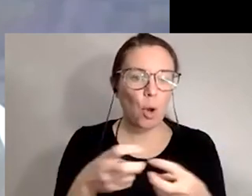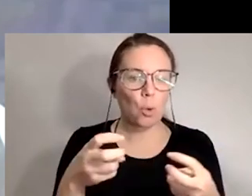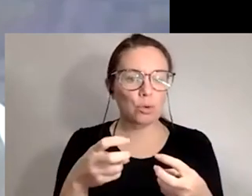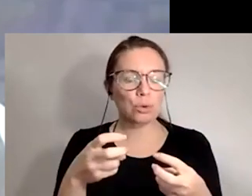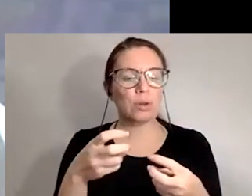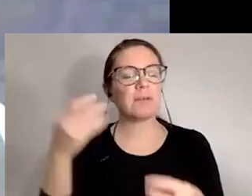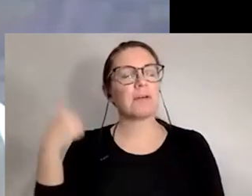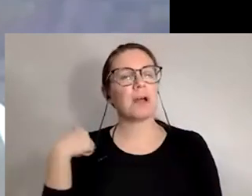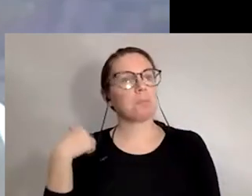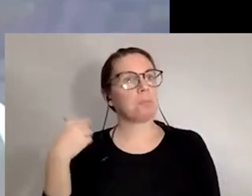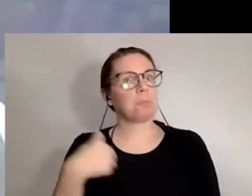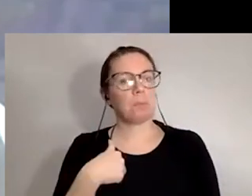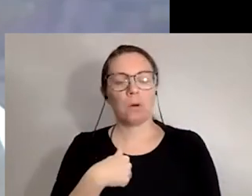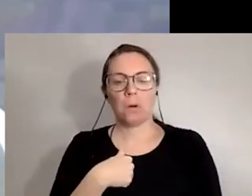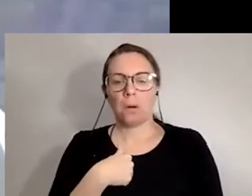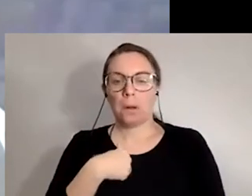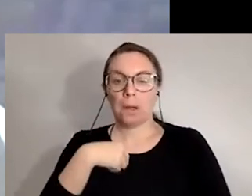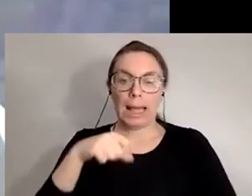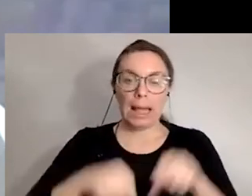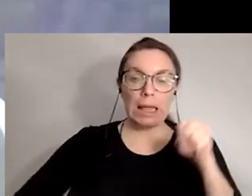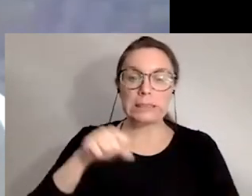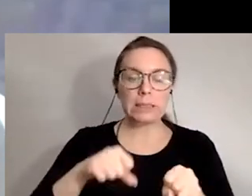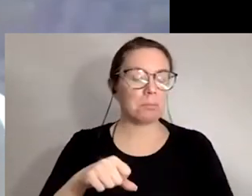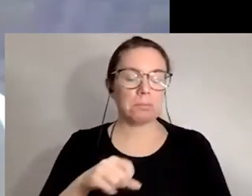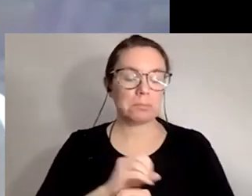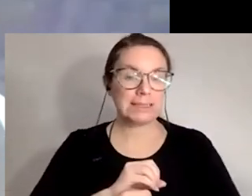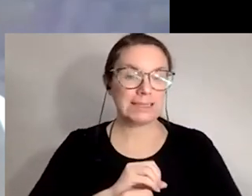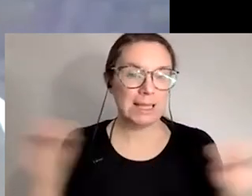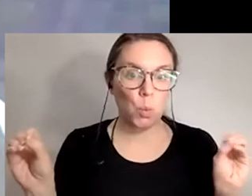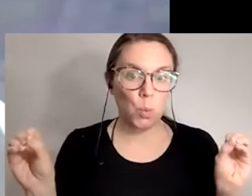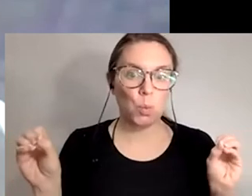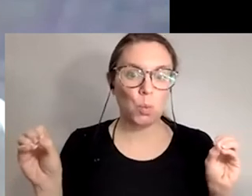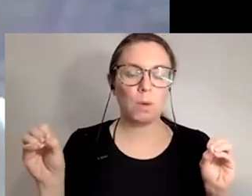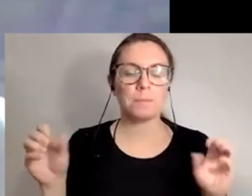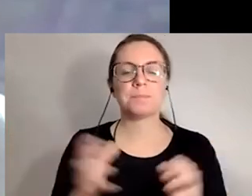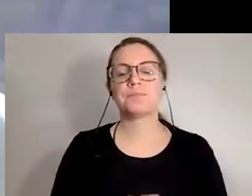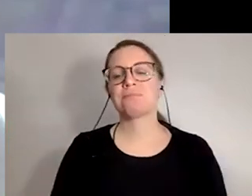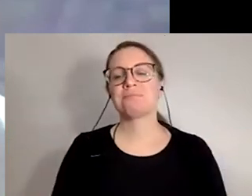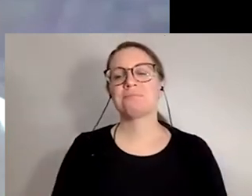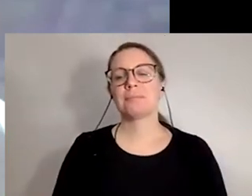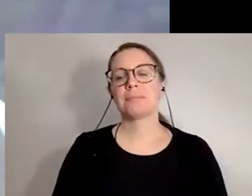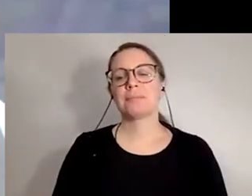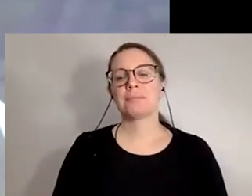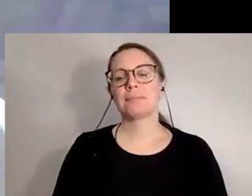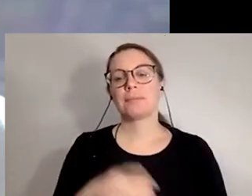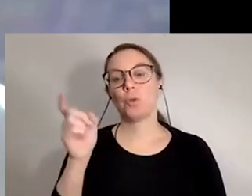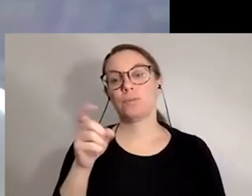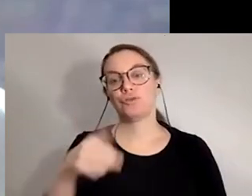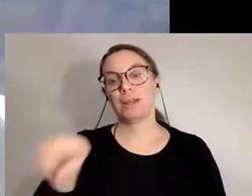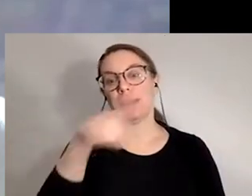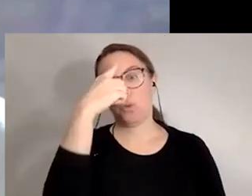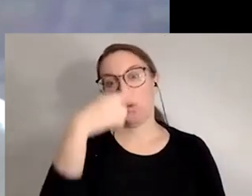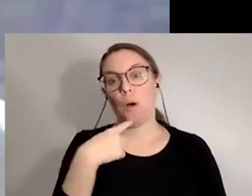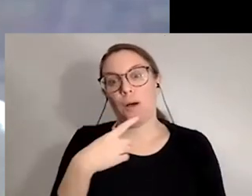n'ai pas hésité un instant. Alors, c'est facile de le dire, et vous êtes obligés de me croire, mais c'est vrai.